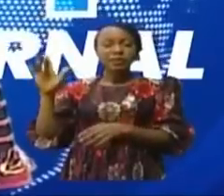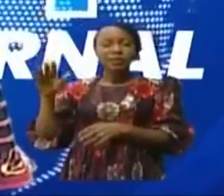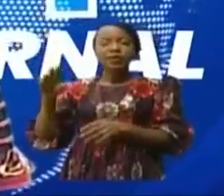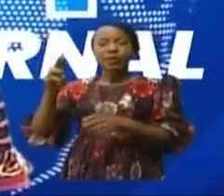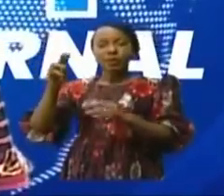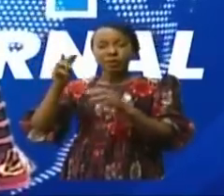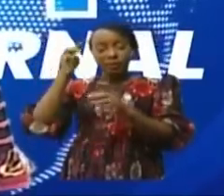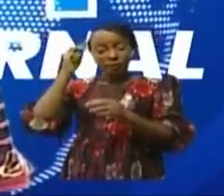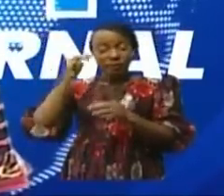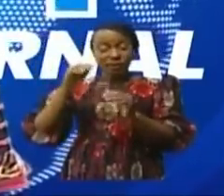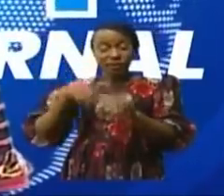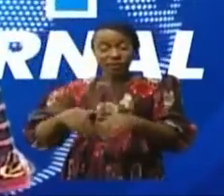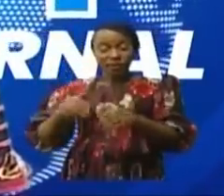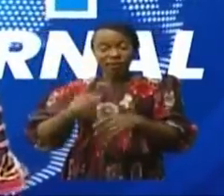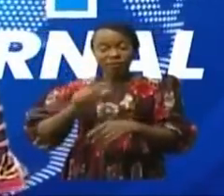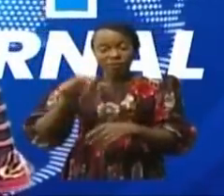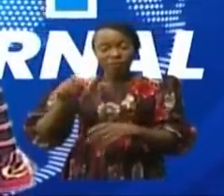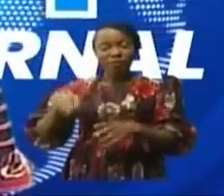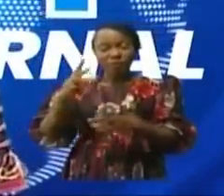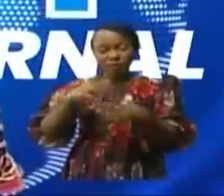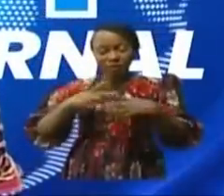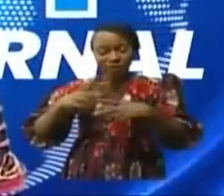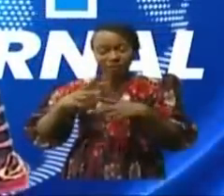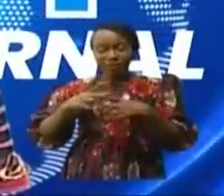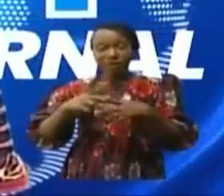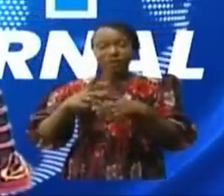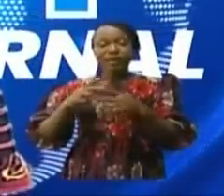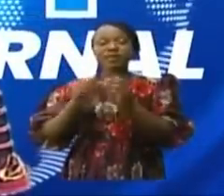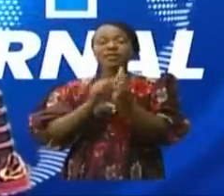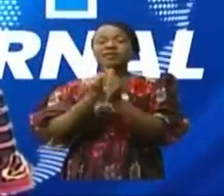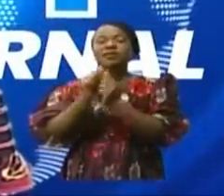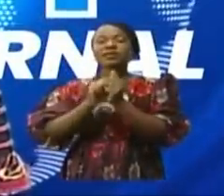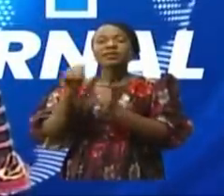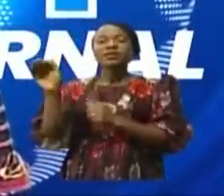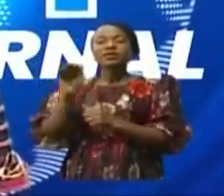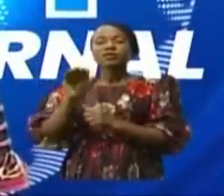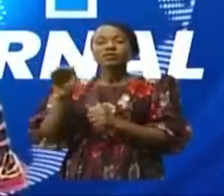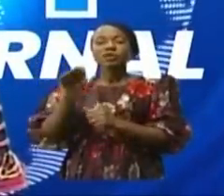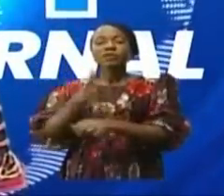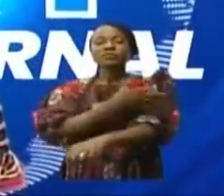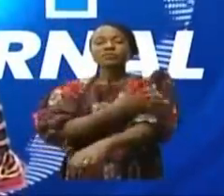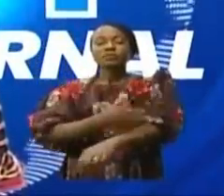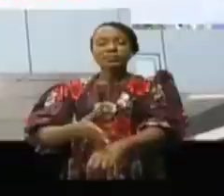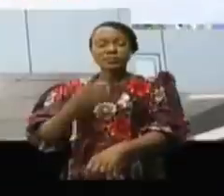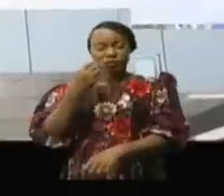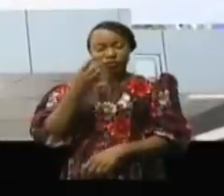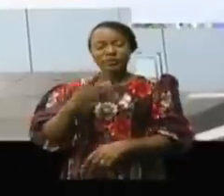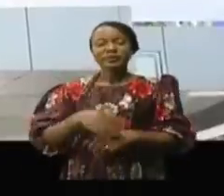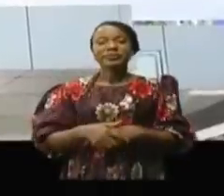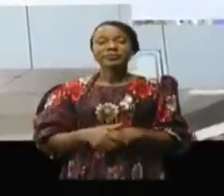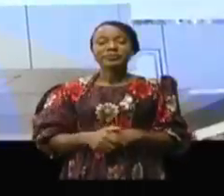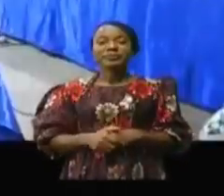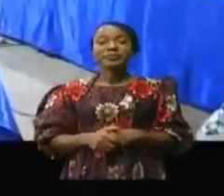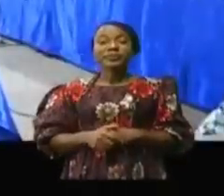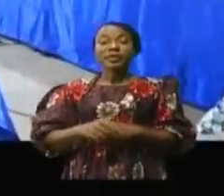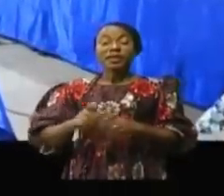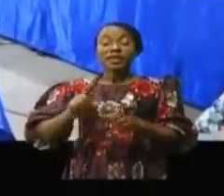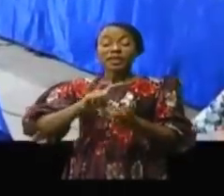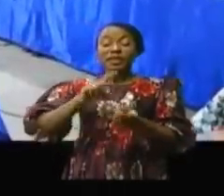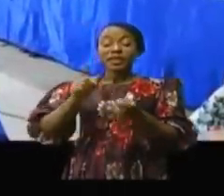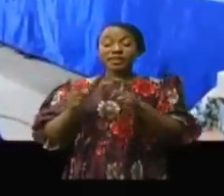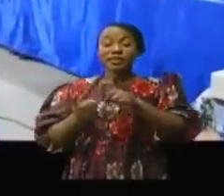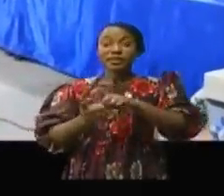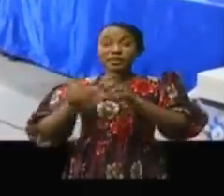se charger de la mise en valeur des savanes et forêts dégradées. Et Jeunie Chabani. Le changement climatique ainsi